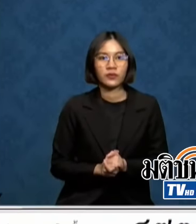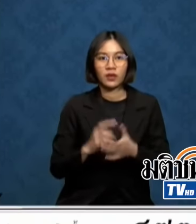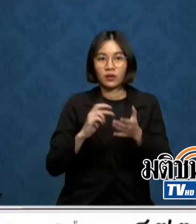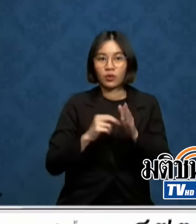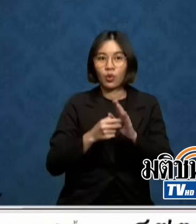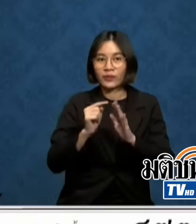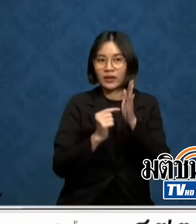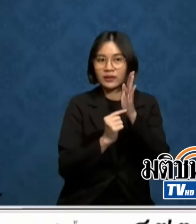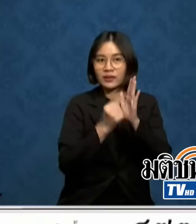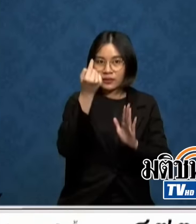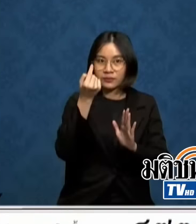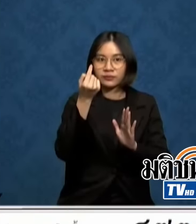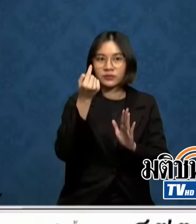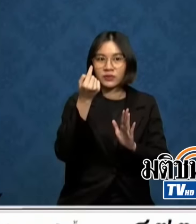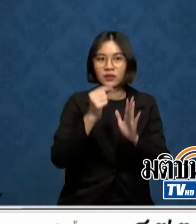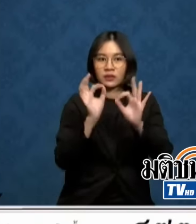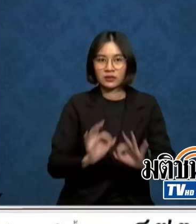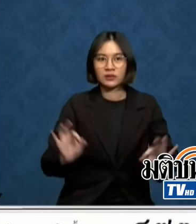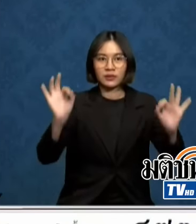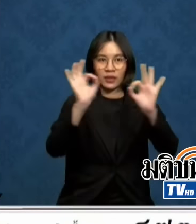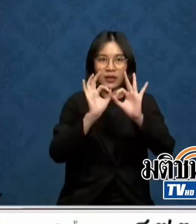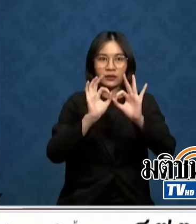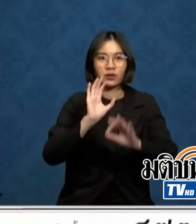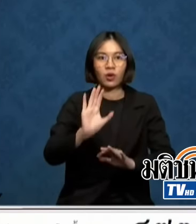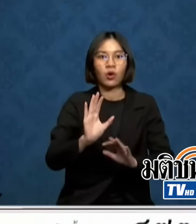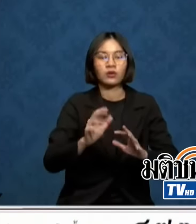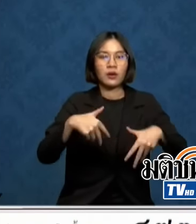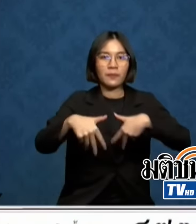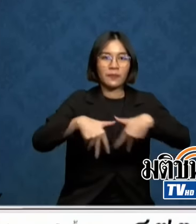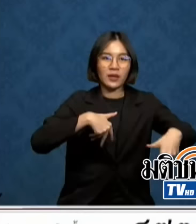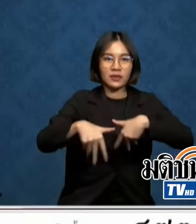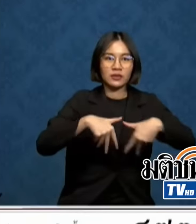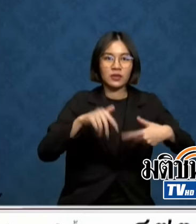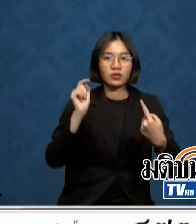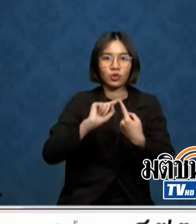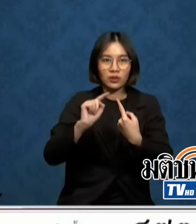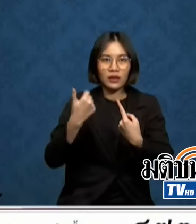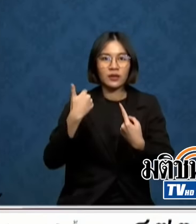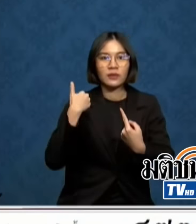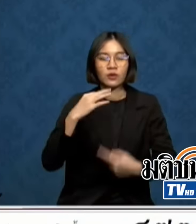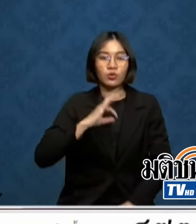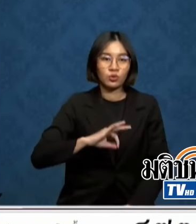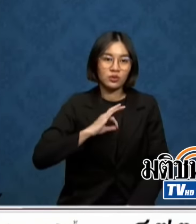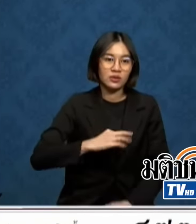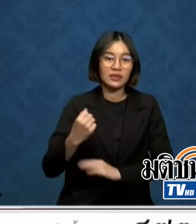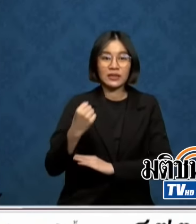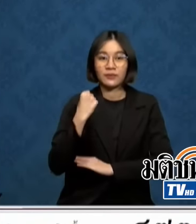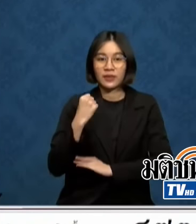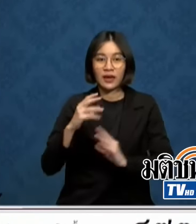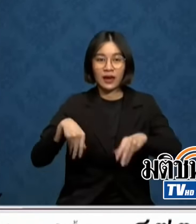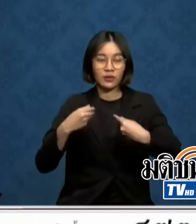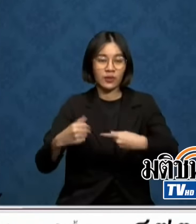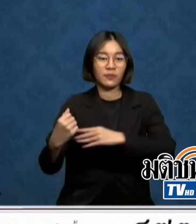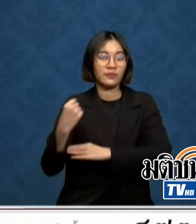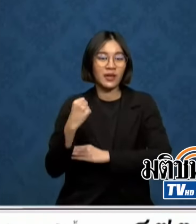ก็จะเป็นก้าวแรกก้าวสำคัญของประชาชนในการที่จะสร้างความเข้มแข็งให้กับ